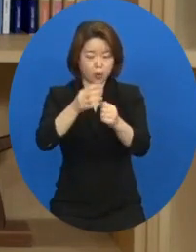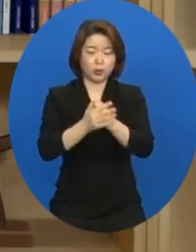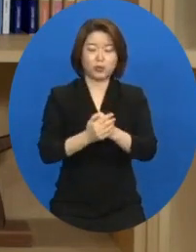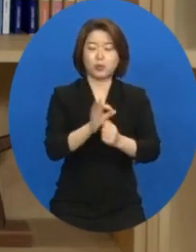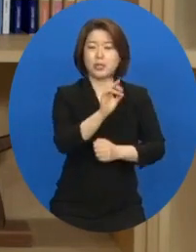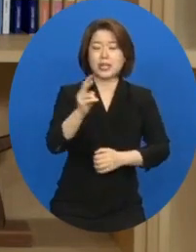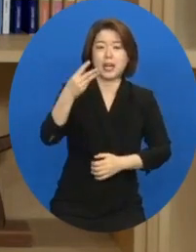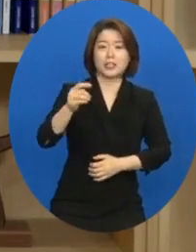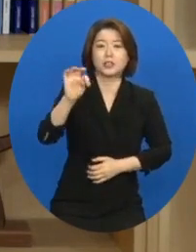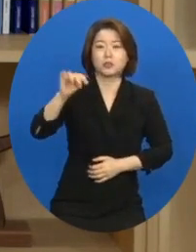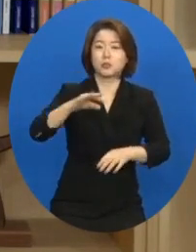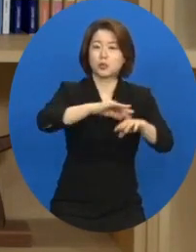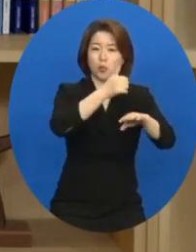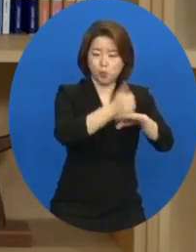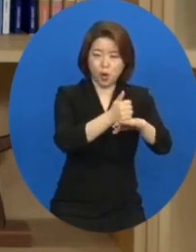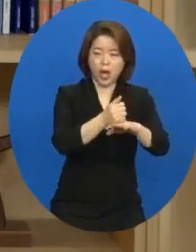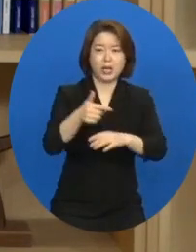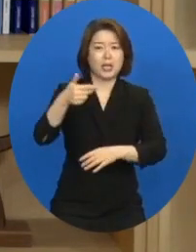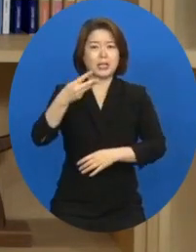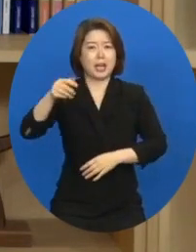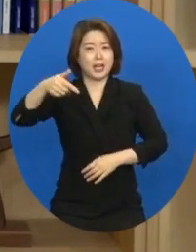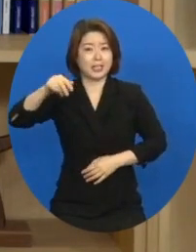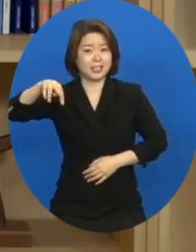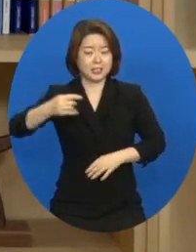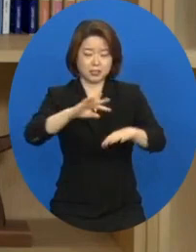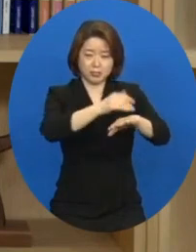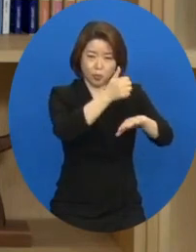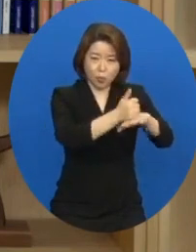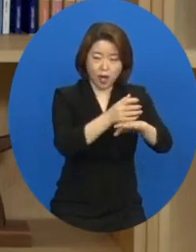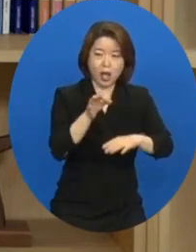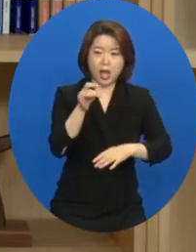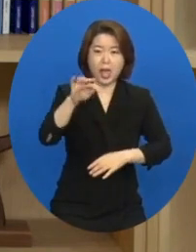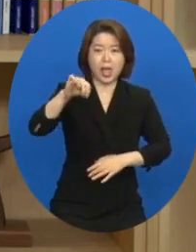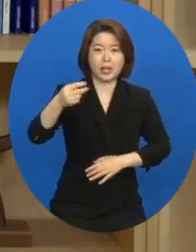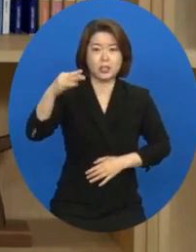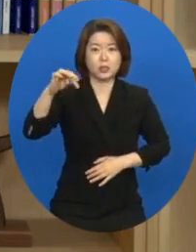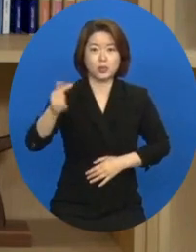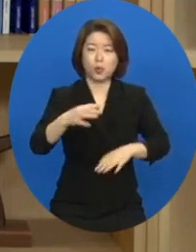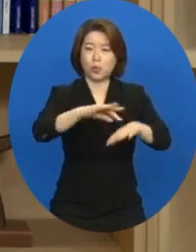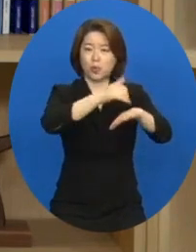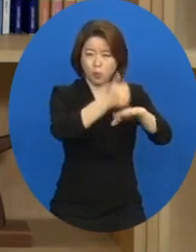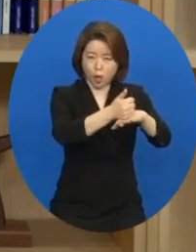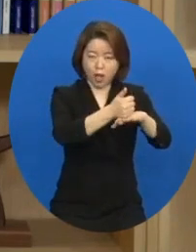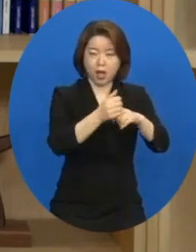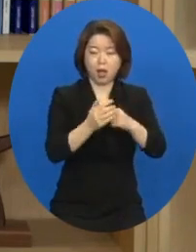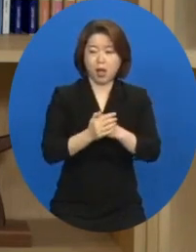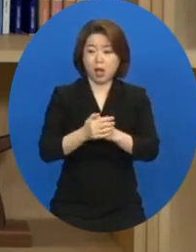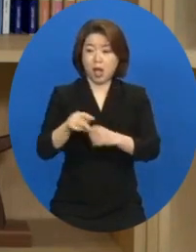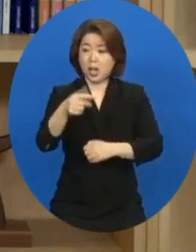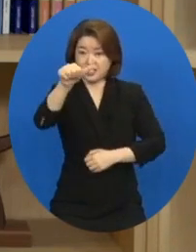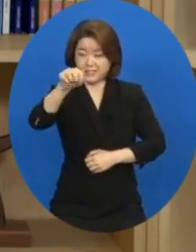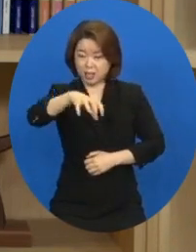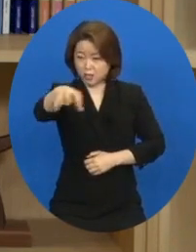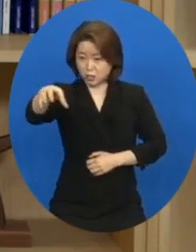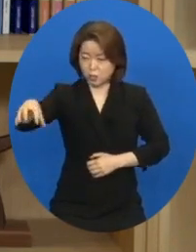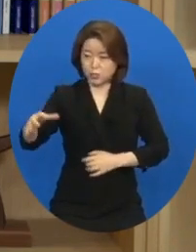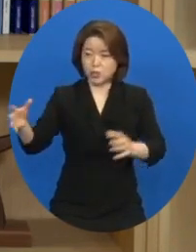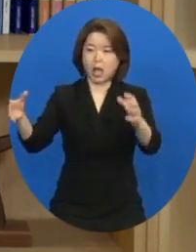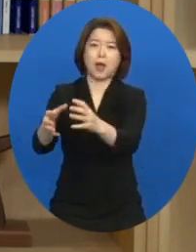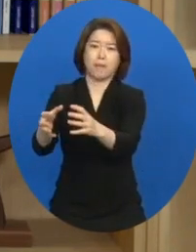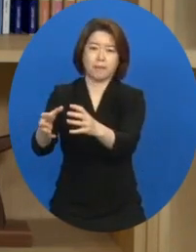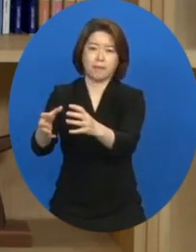문왕 b 랑 나 기스 왕야 비아 에 글로는 왕 드 비 기 연 학원을 이루게 되었습니다